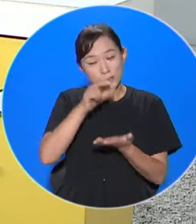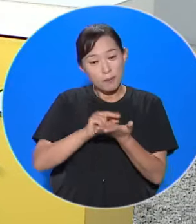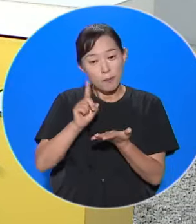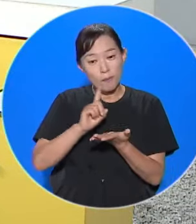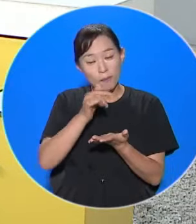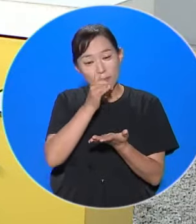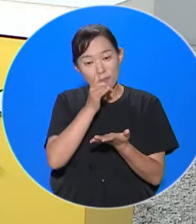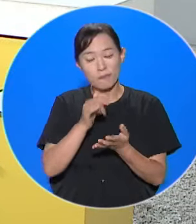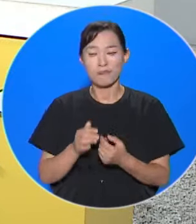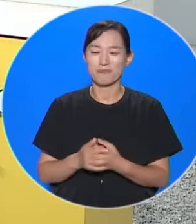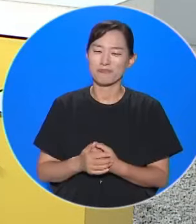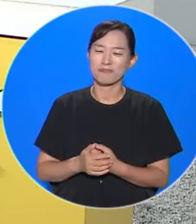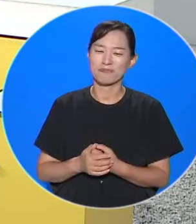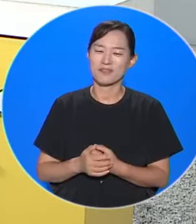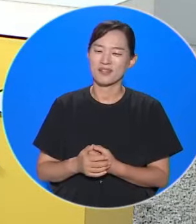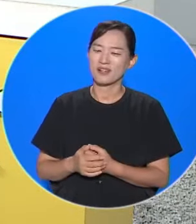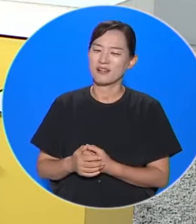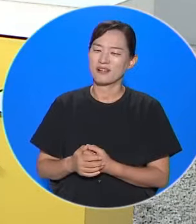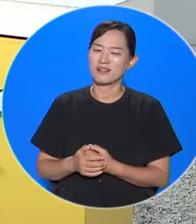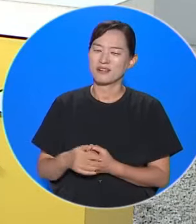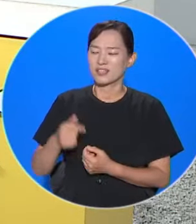제목이 있으세요?